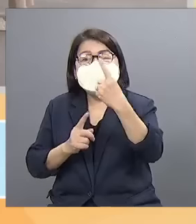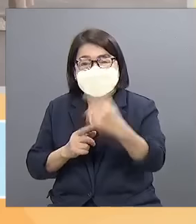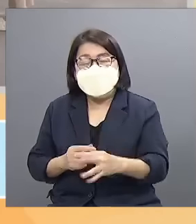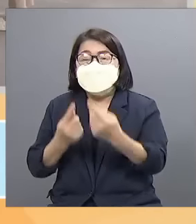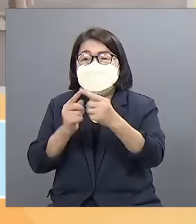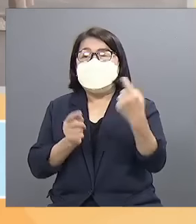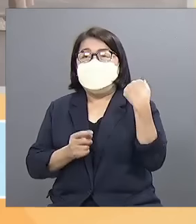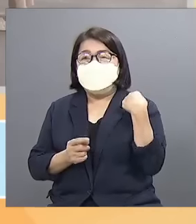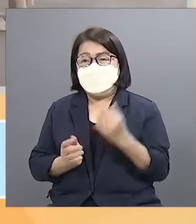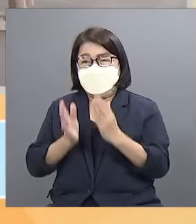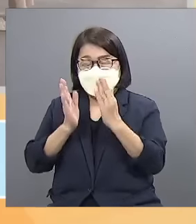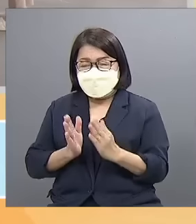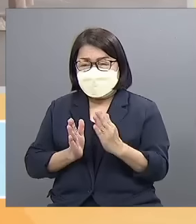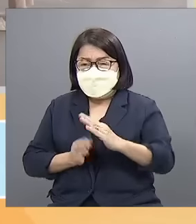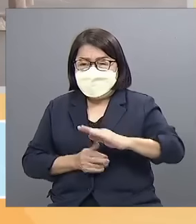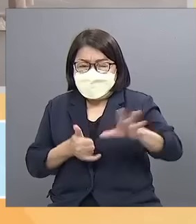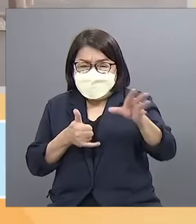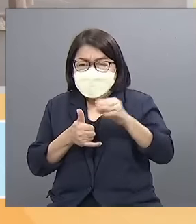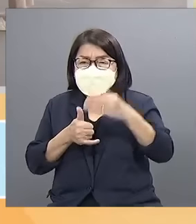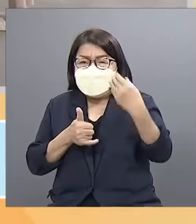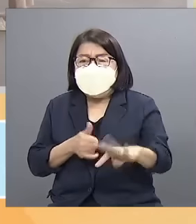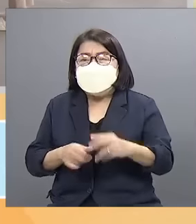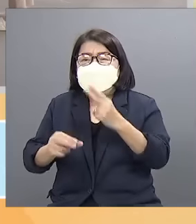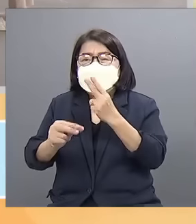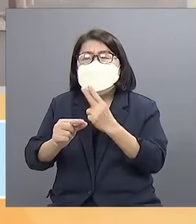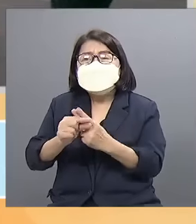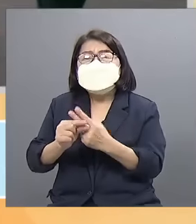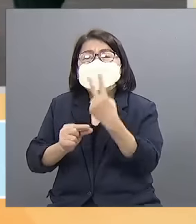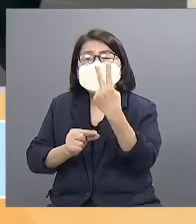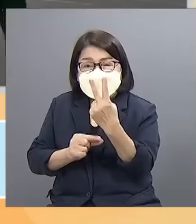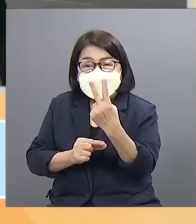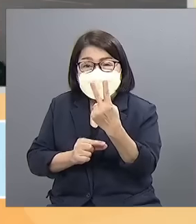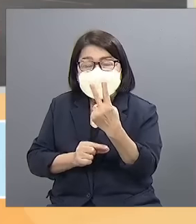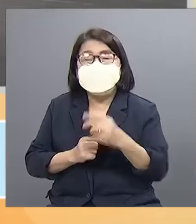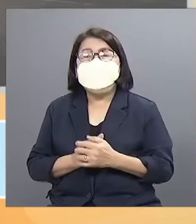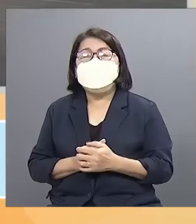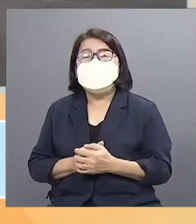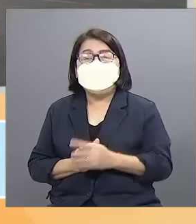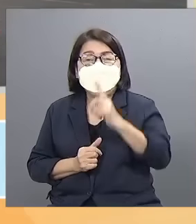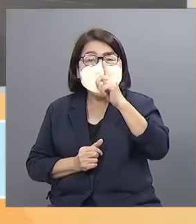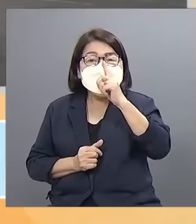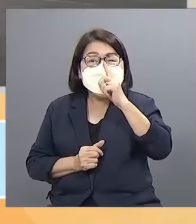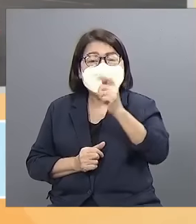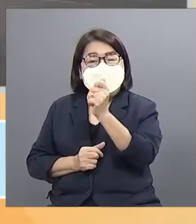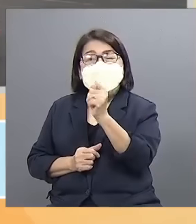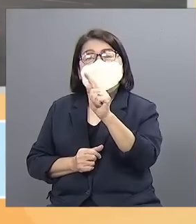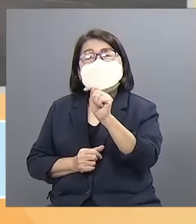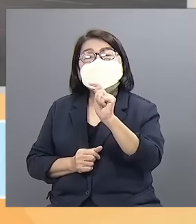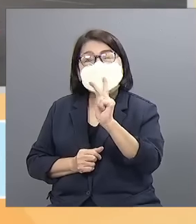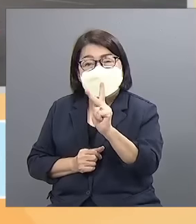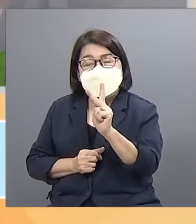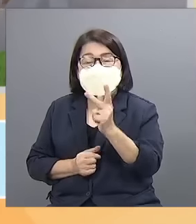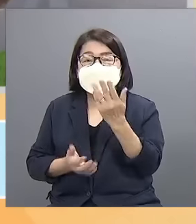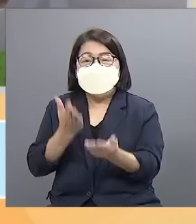่วยจำนวนมากที่มีผลบวกจาก ATK ก็ตาม คุ้งตรงหาสอปชาอ